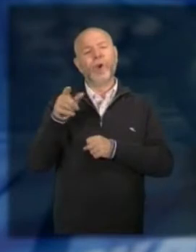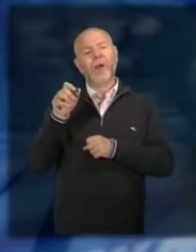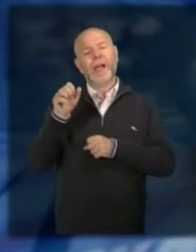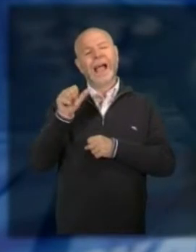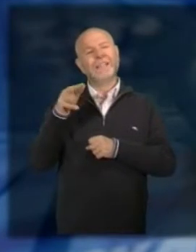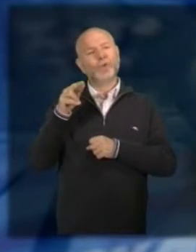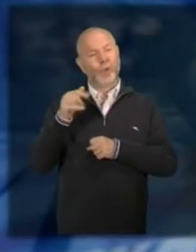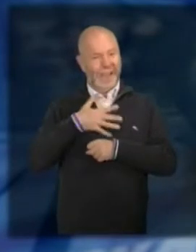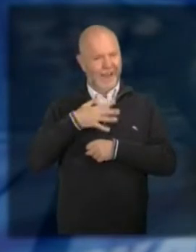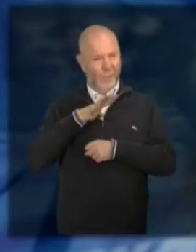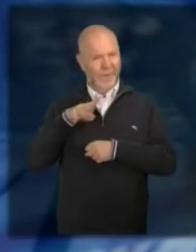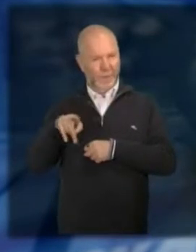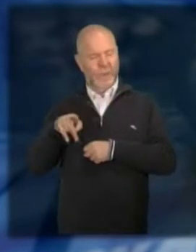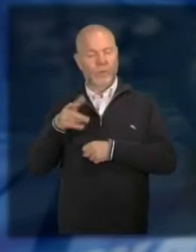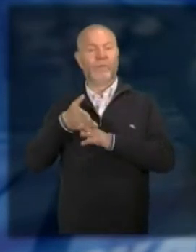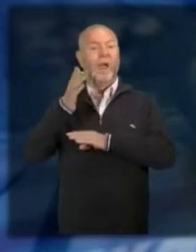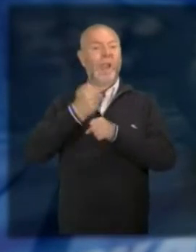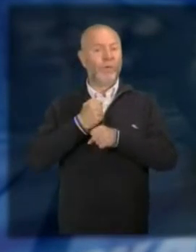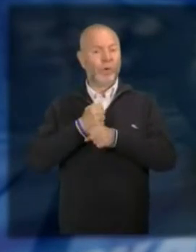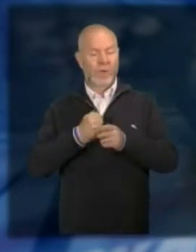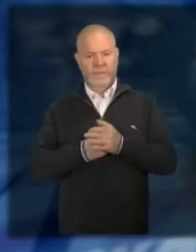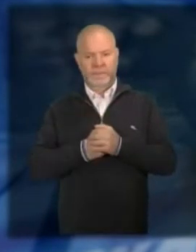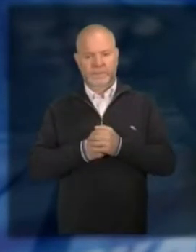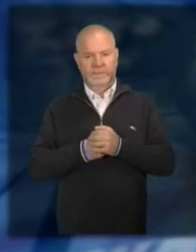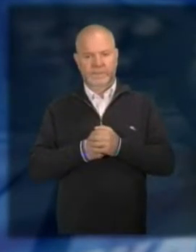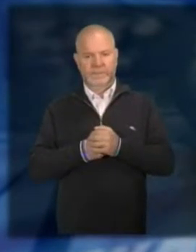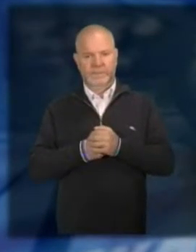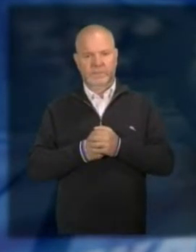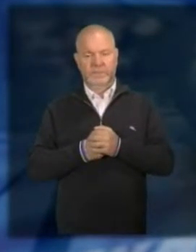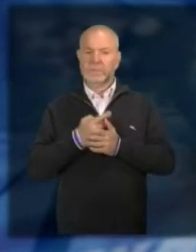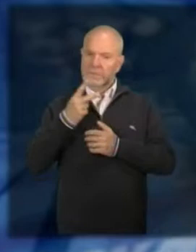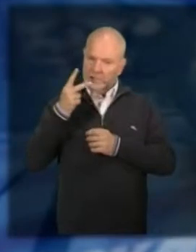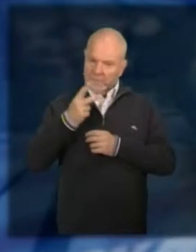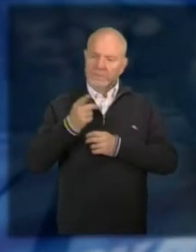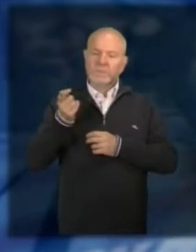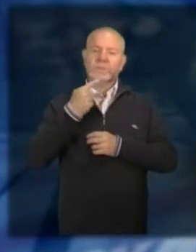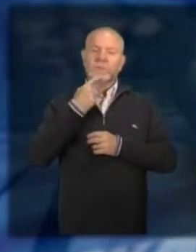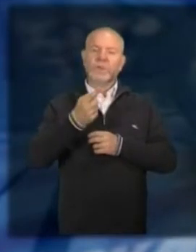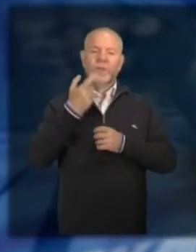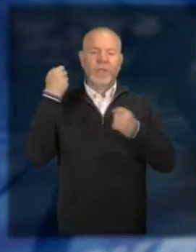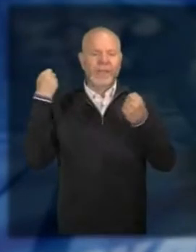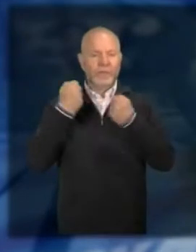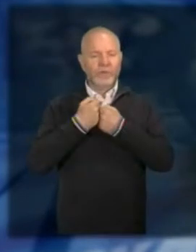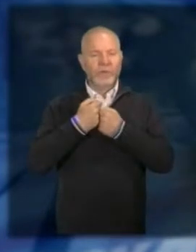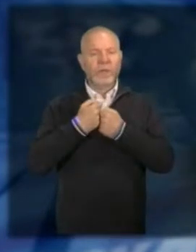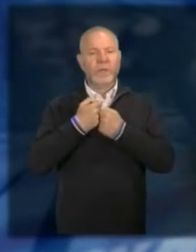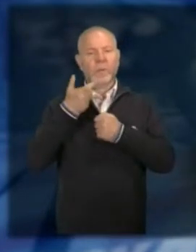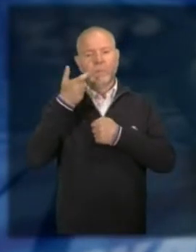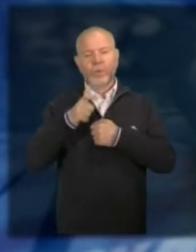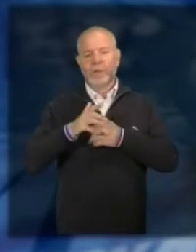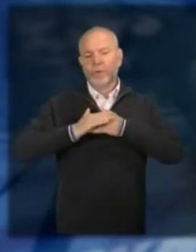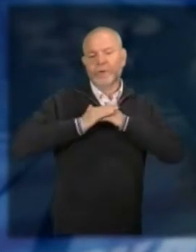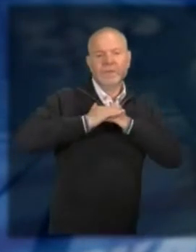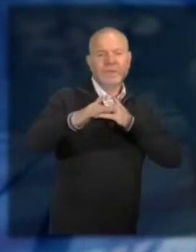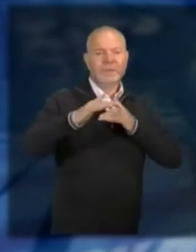recando sul posto di lavoro. La famiglia Solana si costituì parte civile, sostenendo che l'incidente fosse dovuto alla strada